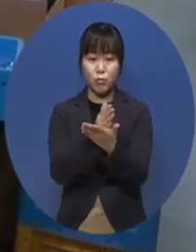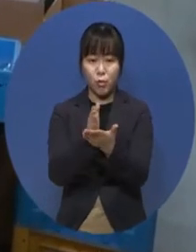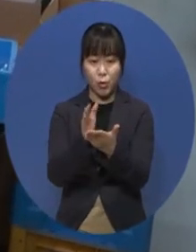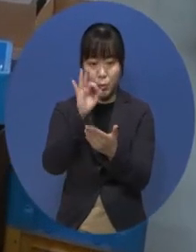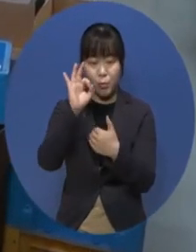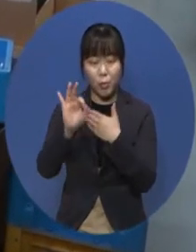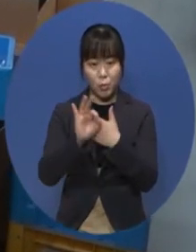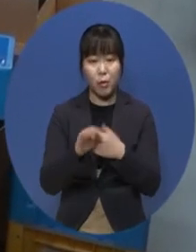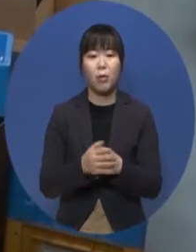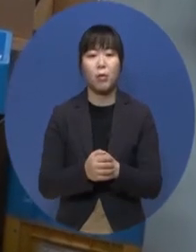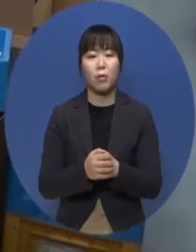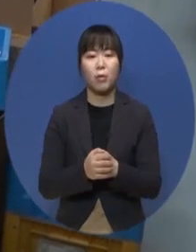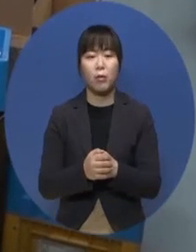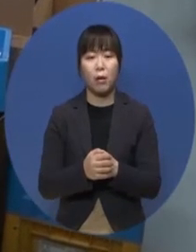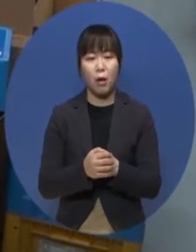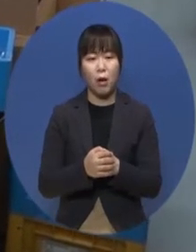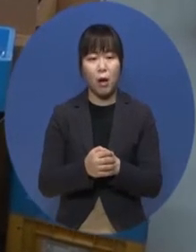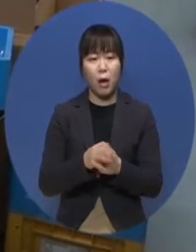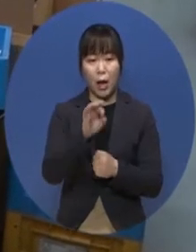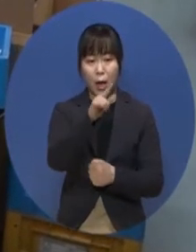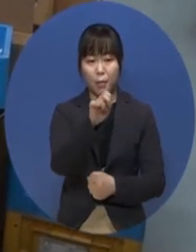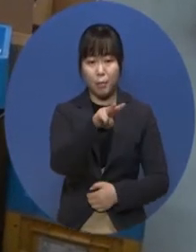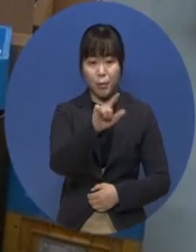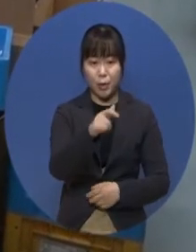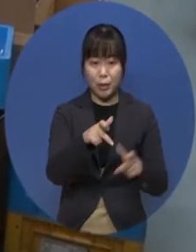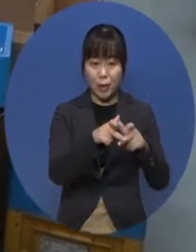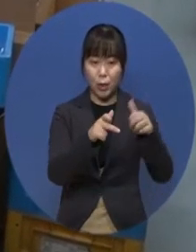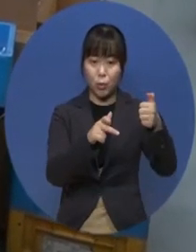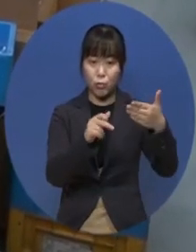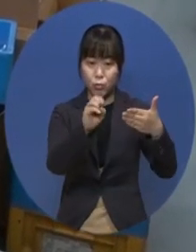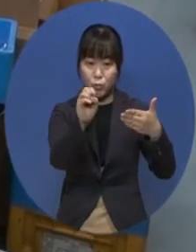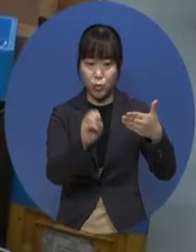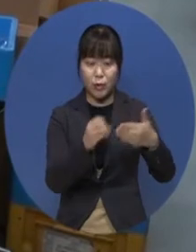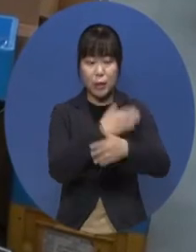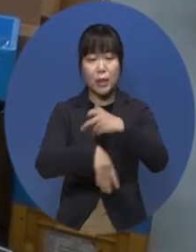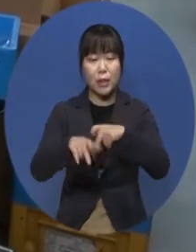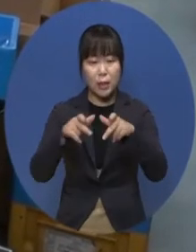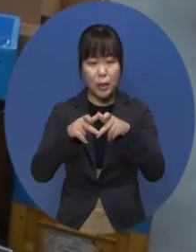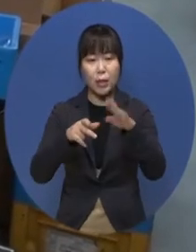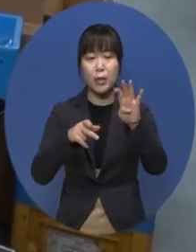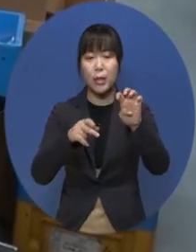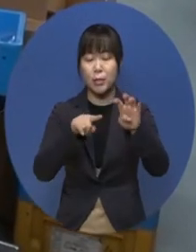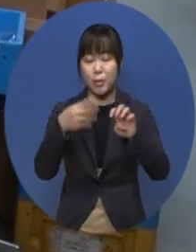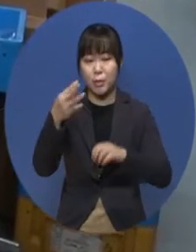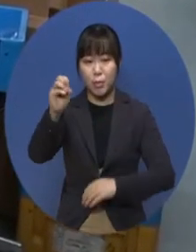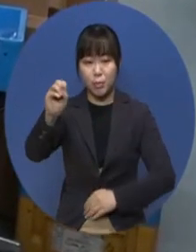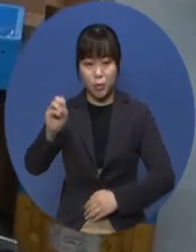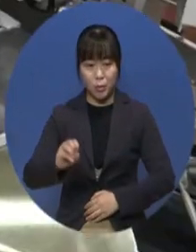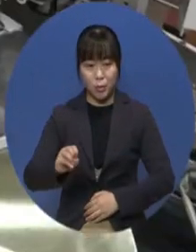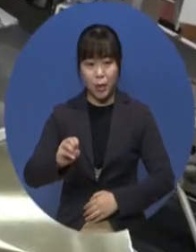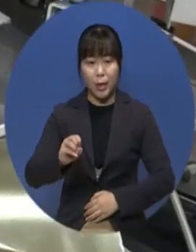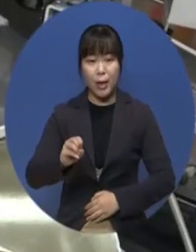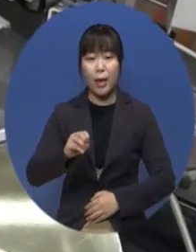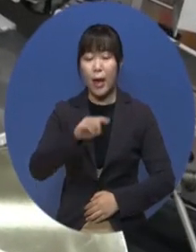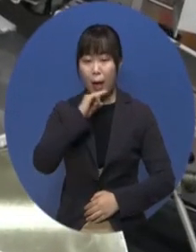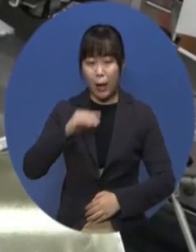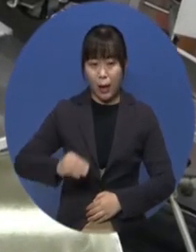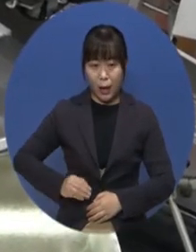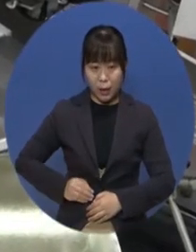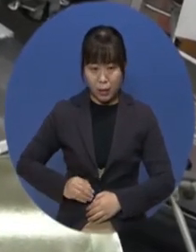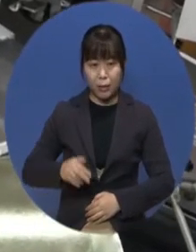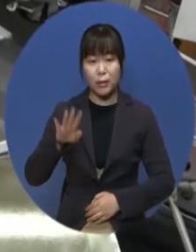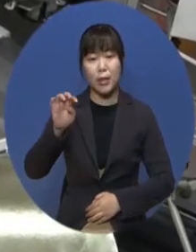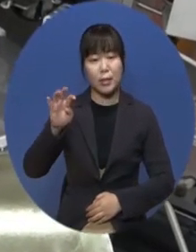고용률을 보면 안면장애 59%, 지체장애 44.3%, 간장애